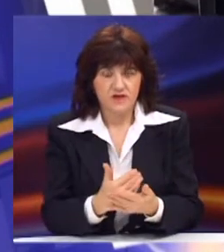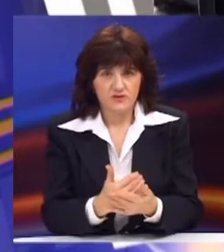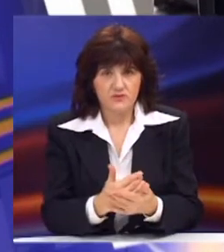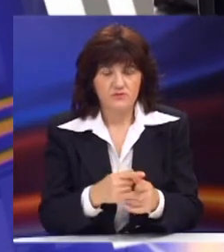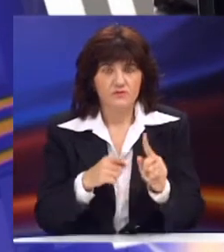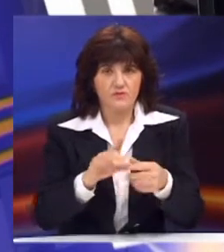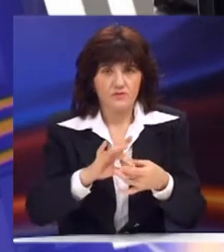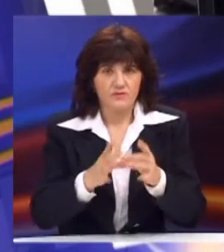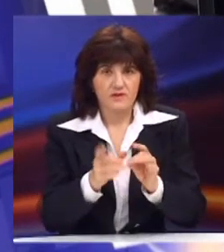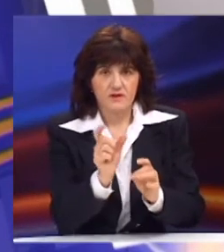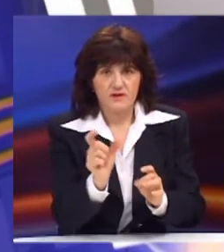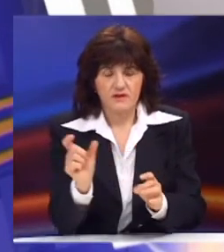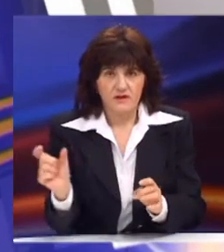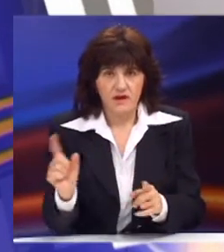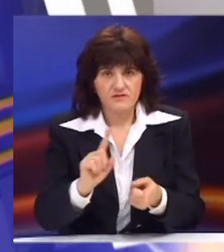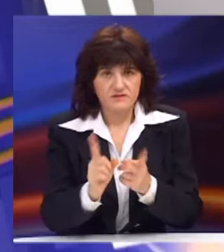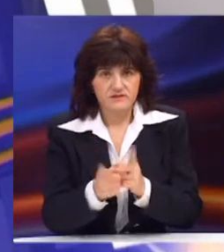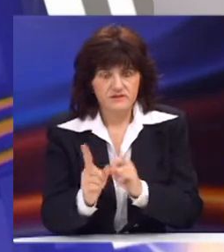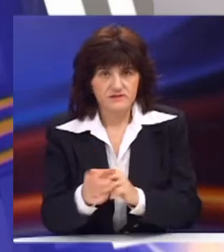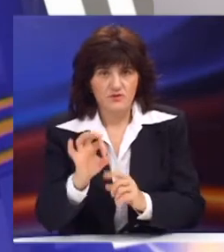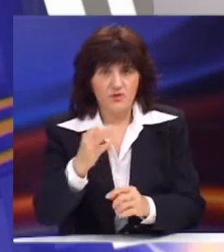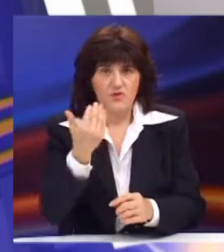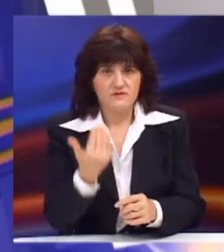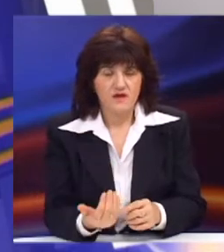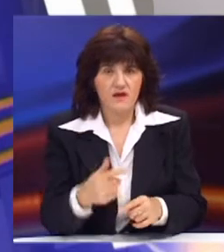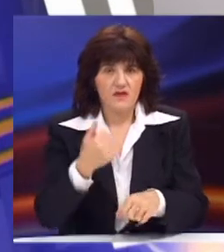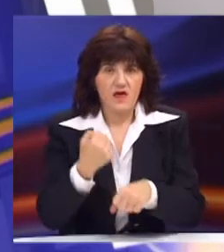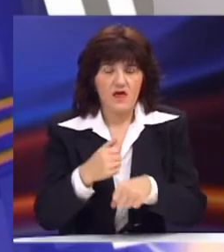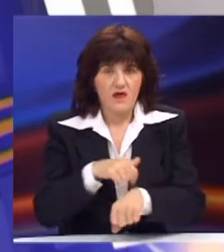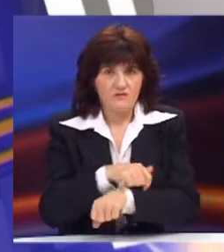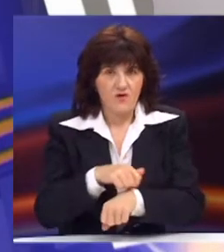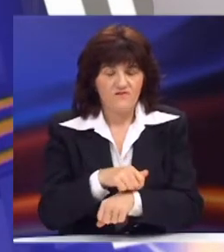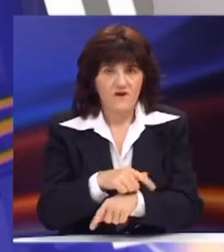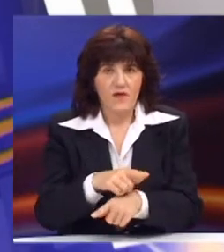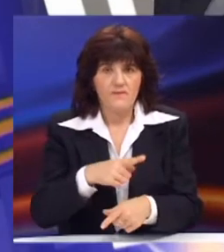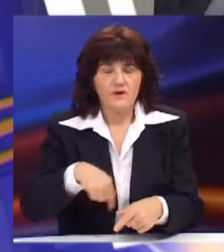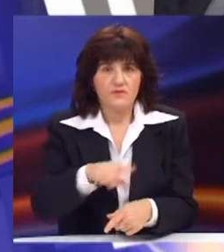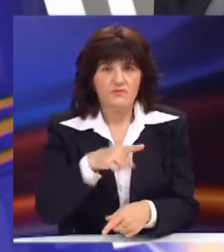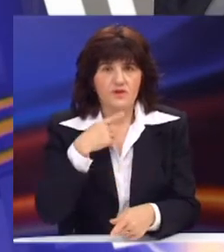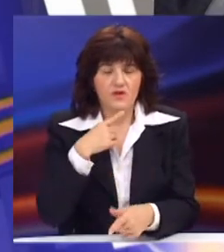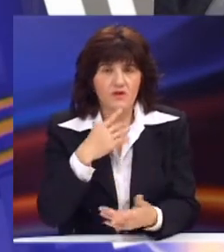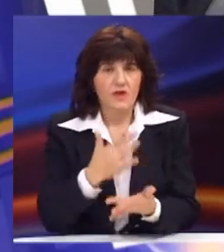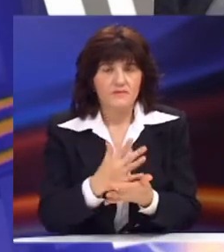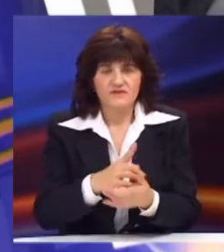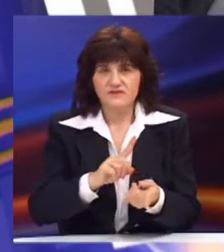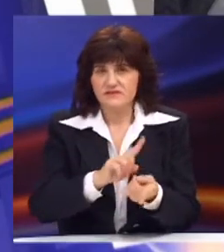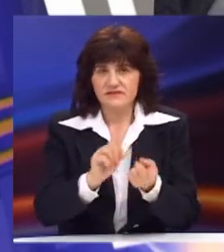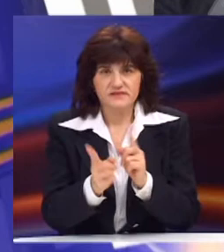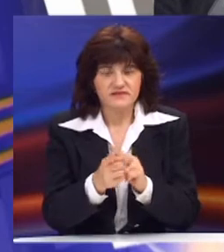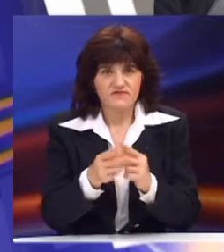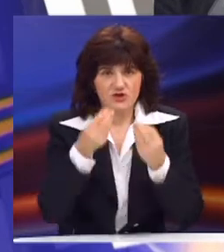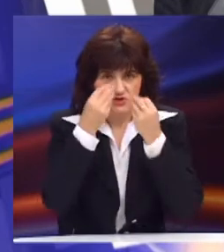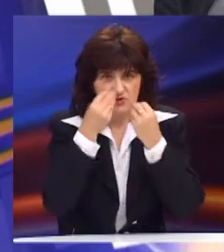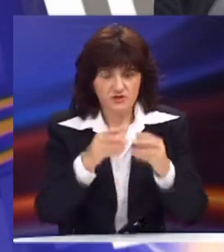zakona. Govoreći o tekstu predloženih izmena u odnosu na zarade, radno vreme i osnivanje agencija, Milić je ocenio da će sve te